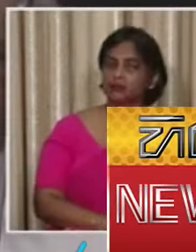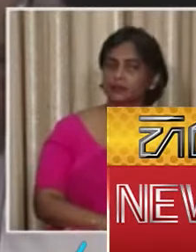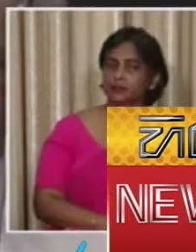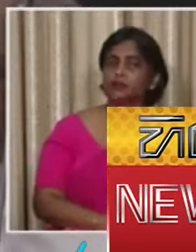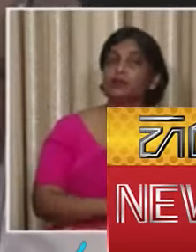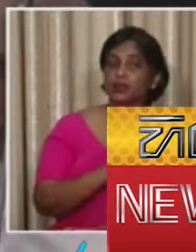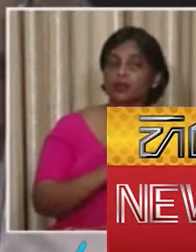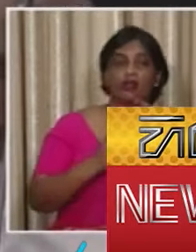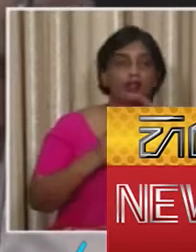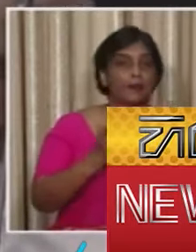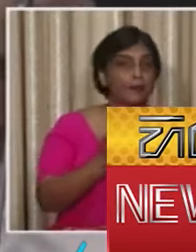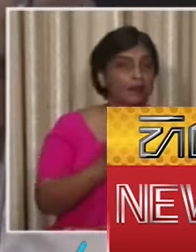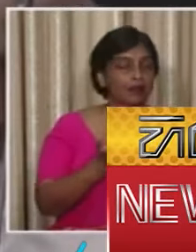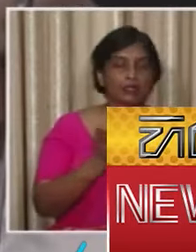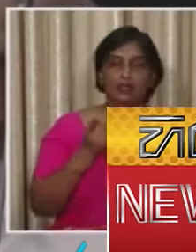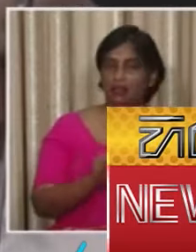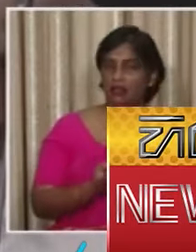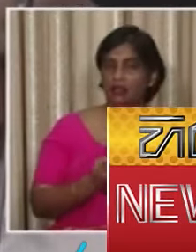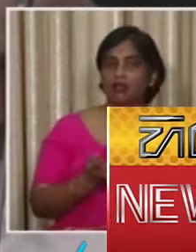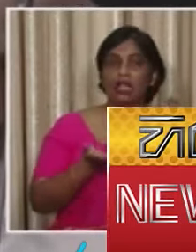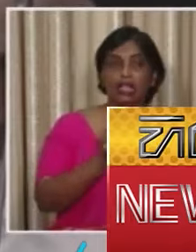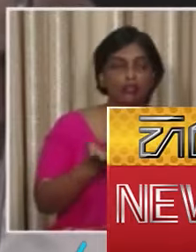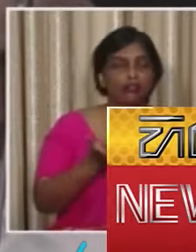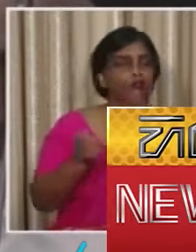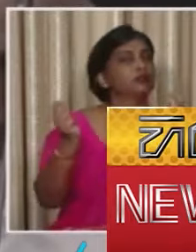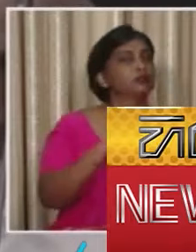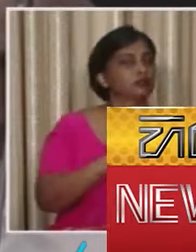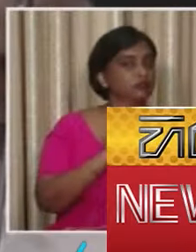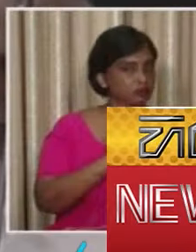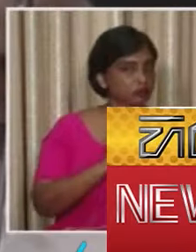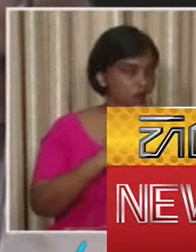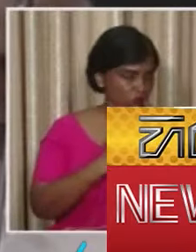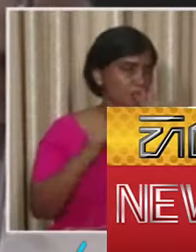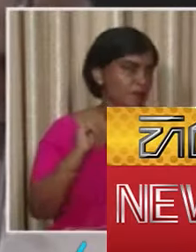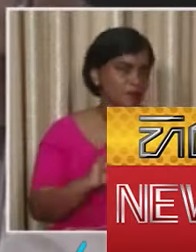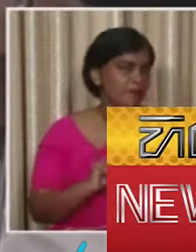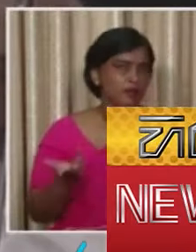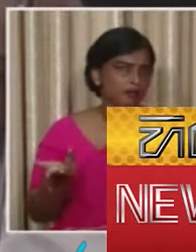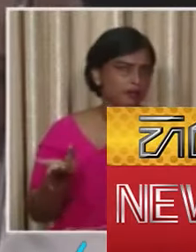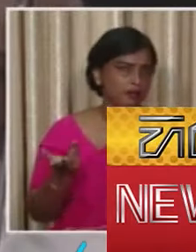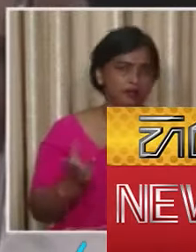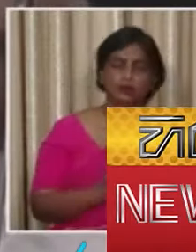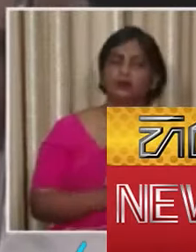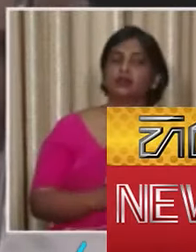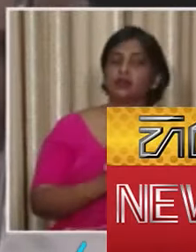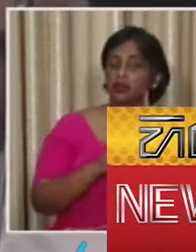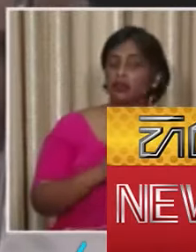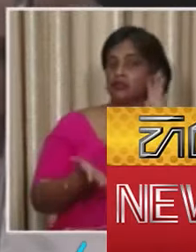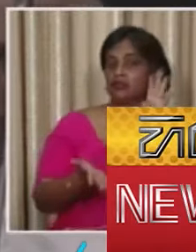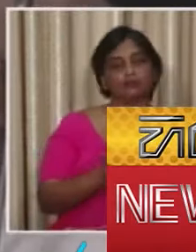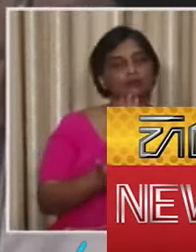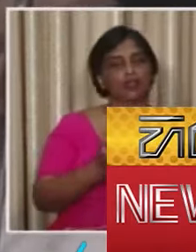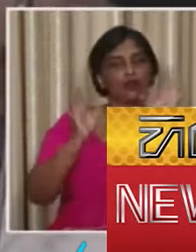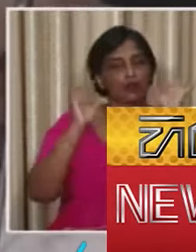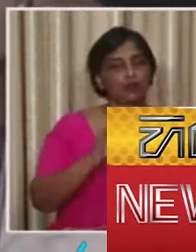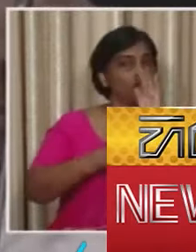අසුභාරංචියක්ද? ප්‍රාථමික ගිමුණුවේ හිඟය අතිරික්කයන් ලෙස පරිවර්තනය වීම සුභාරංචියක්ද අසුභාරංචියක්ද? සල්ලි අතු ගහන්න